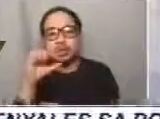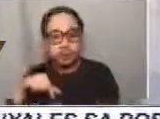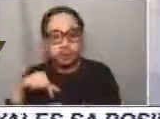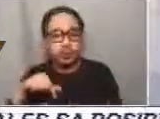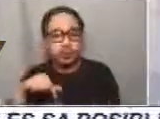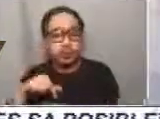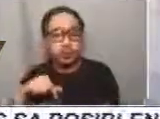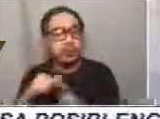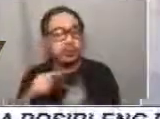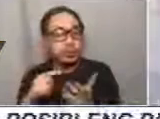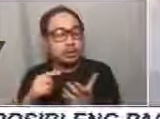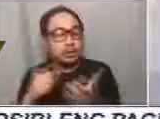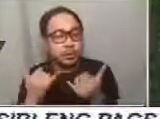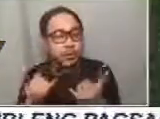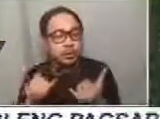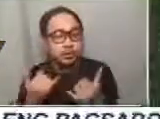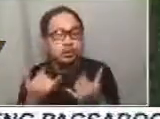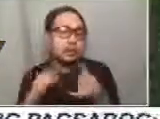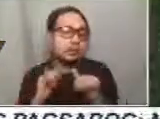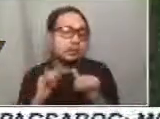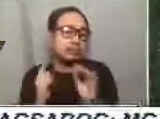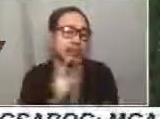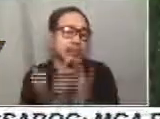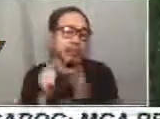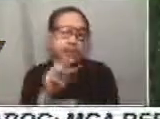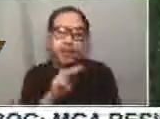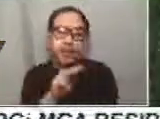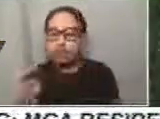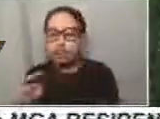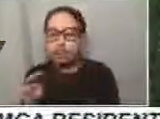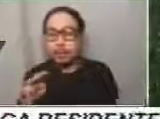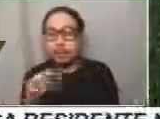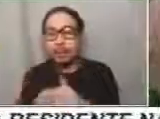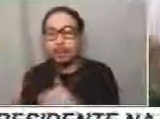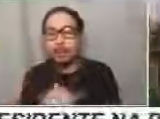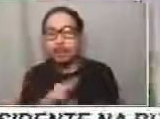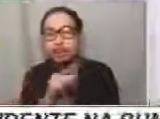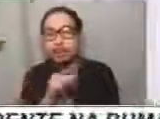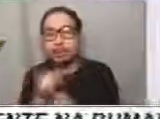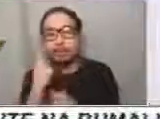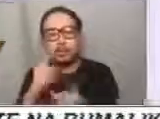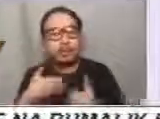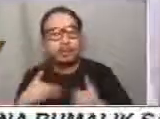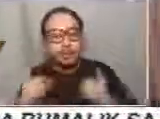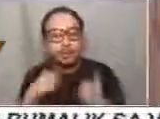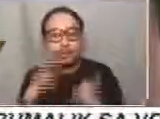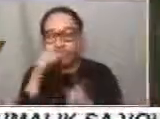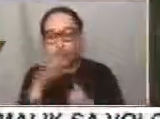inirekomenda ng Kalihim ang patuloy na pagluwag ng mga pinaiiral na restriction at pagbubukas pa